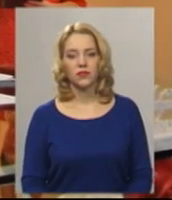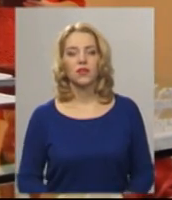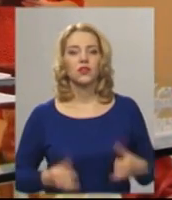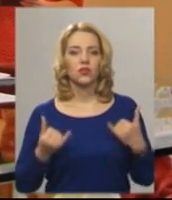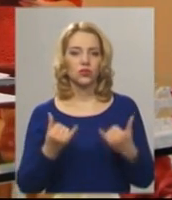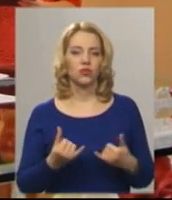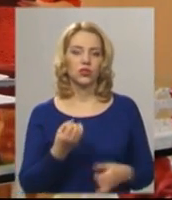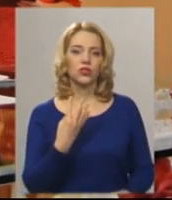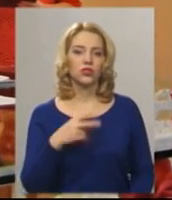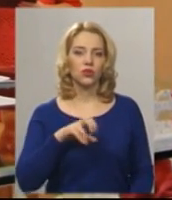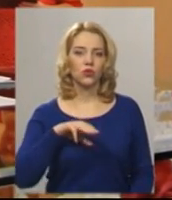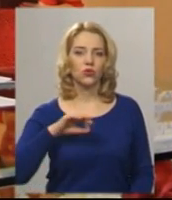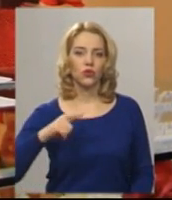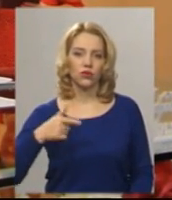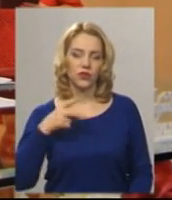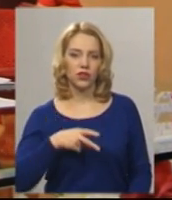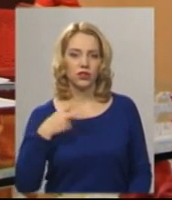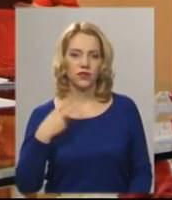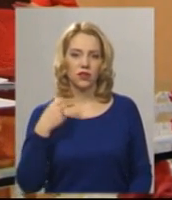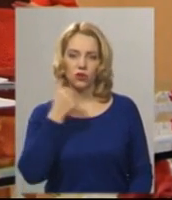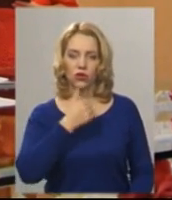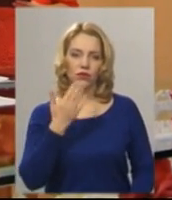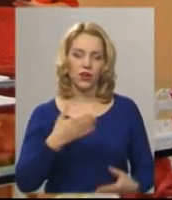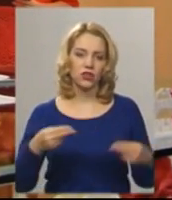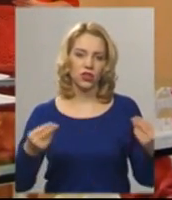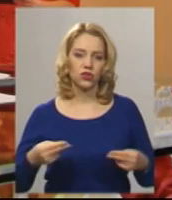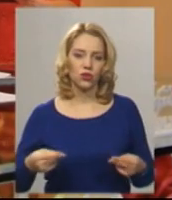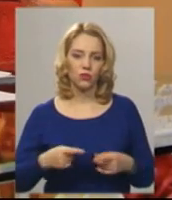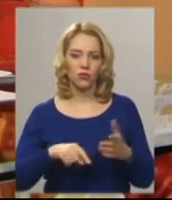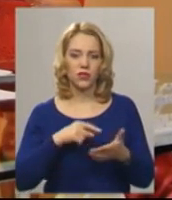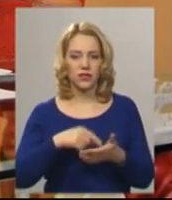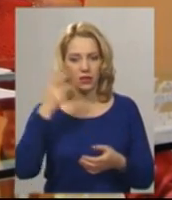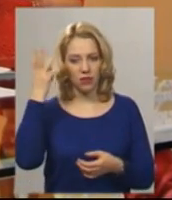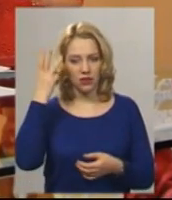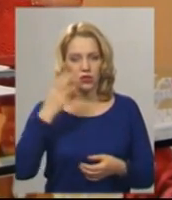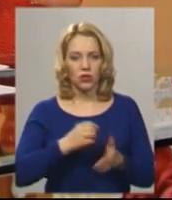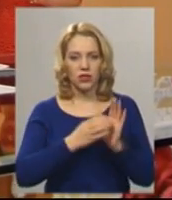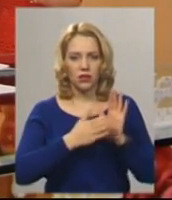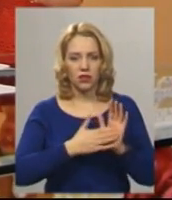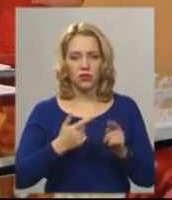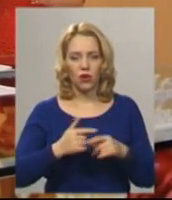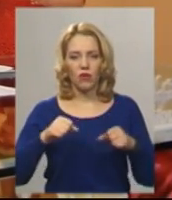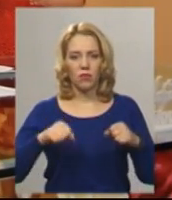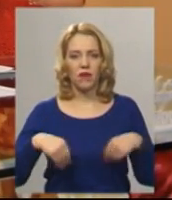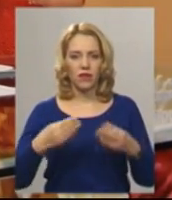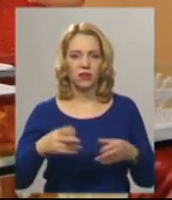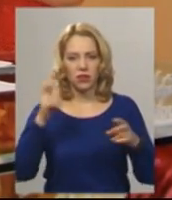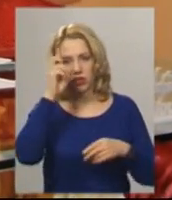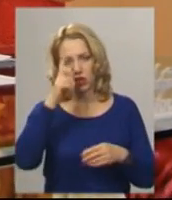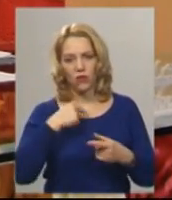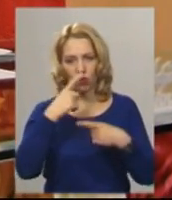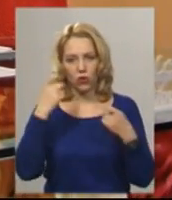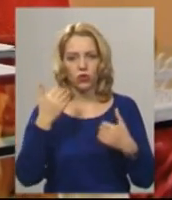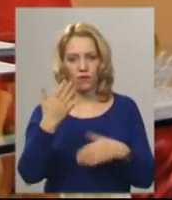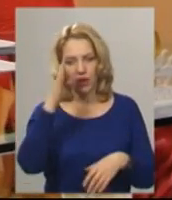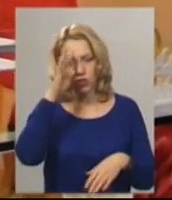Сьогодні, 14 лютого 2020 року, ваш шлюб в місті Хмельницькому зареєстровано. Правом надано мені державою, я оголошую вас